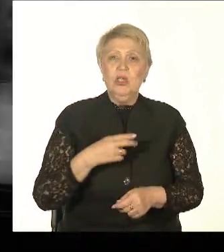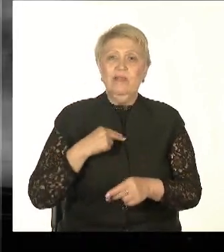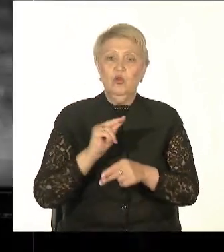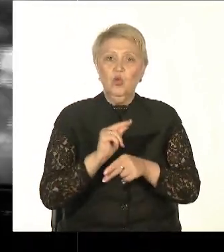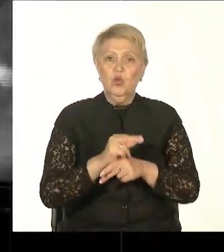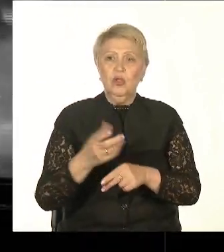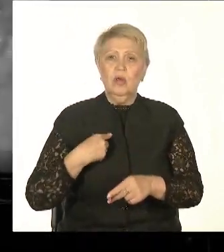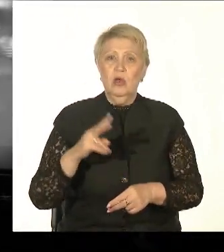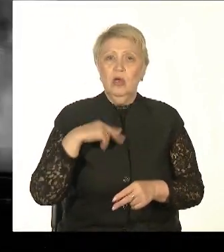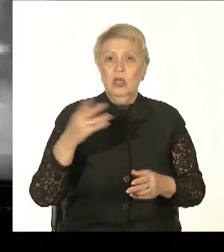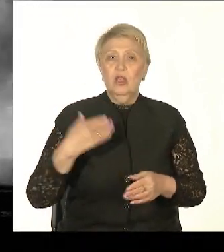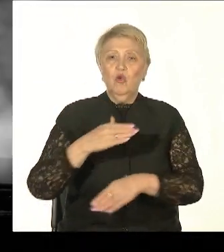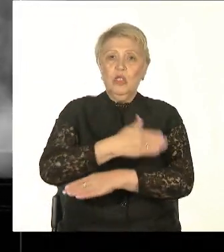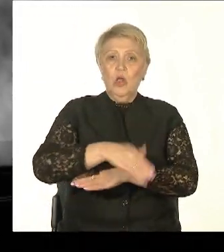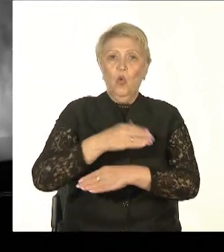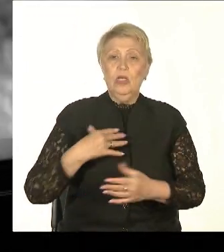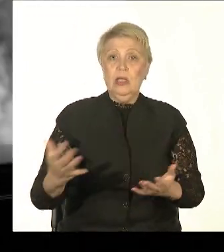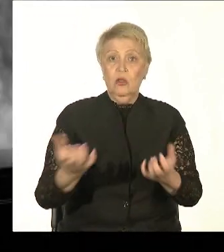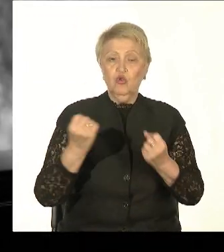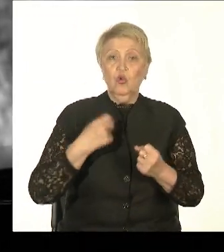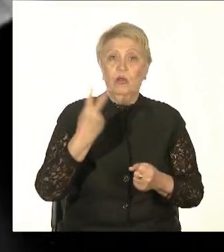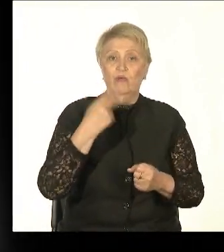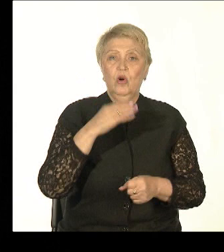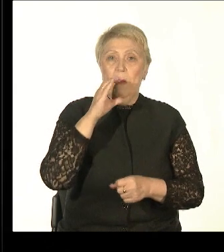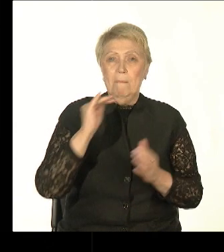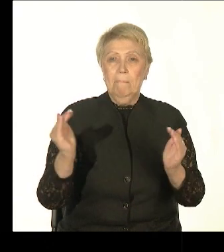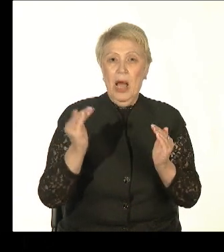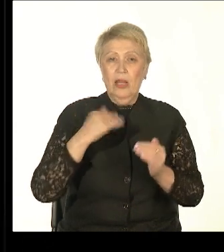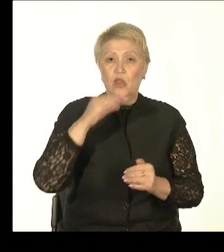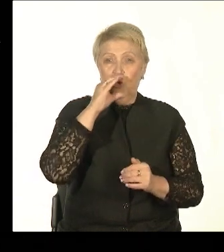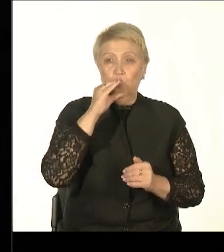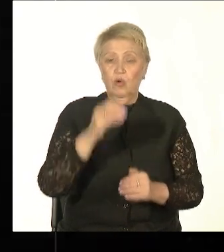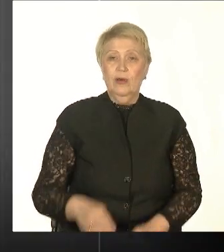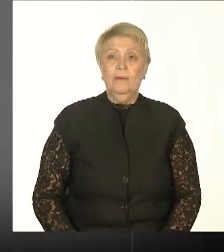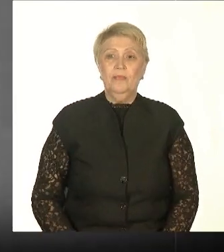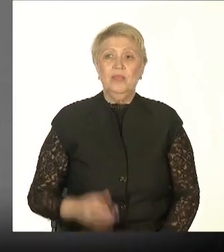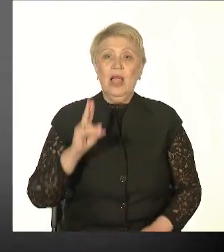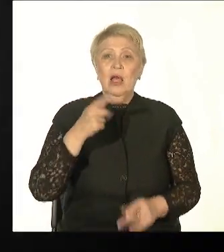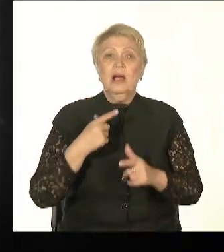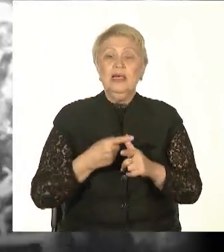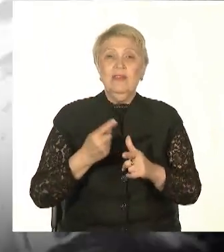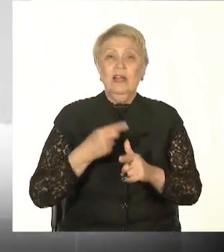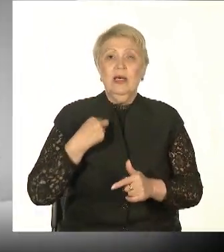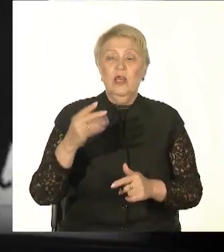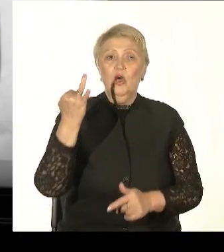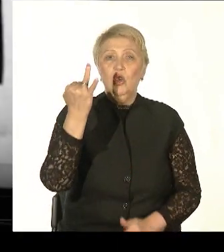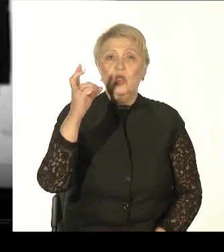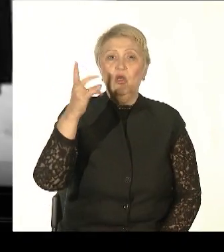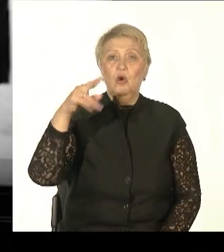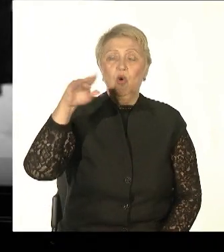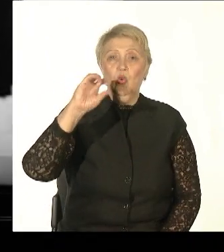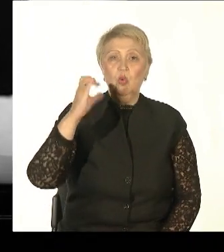улице нашел 2 щенков. Из одного вырос замечательный пограничный пес, только звали его не Ингус, как в книгах, а Индус. Но из